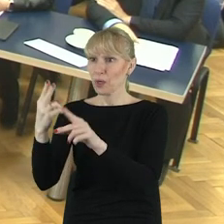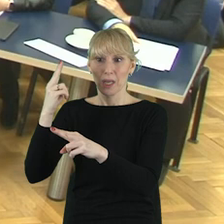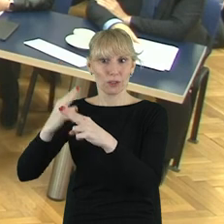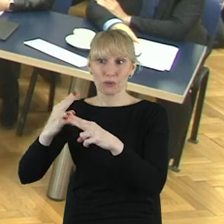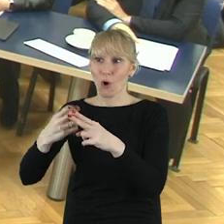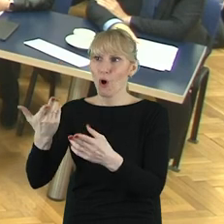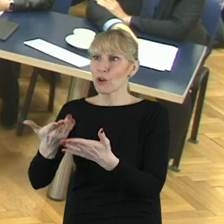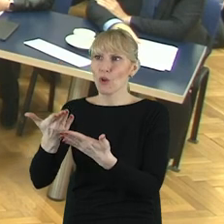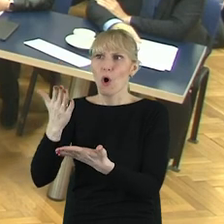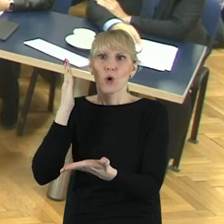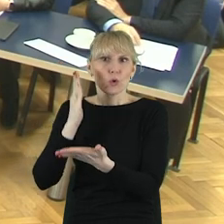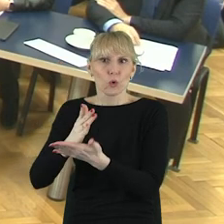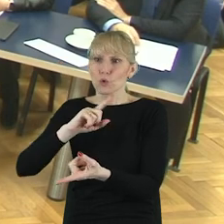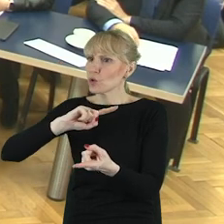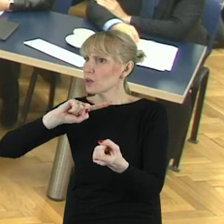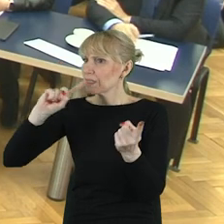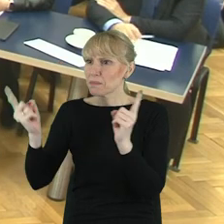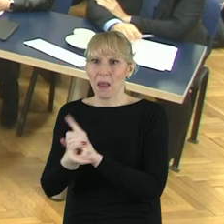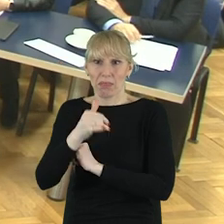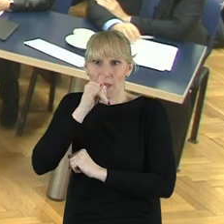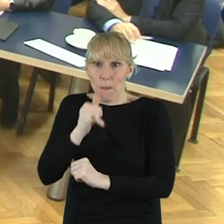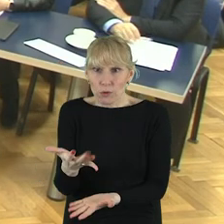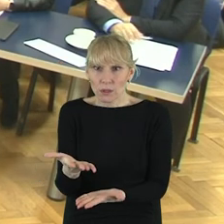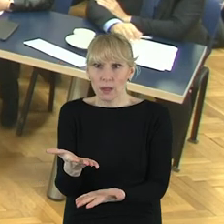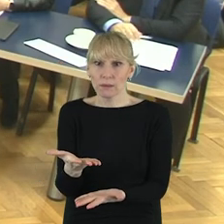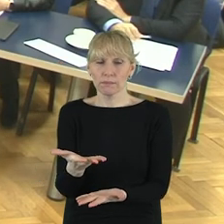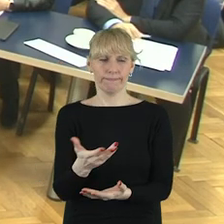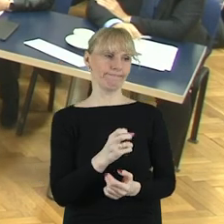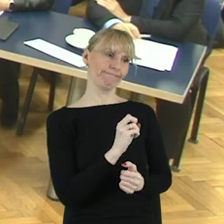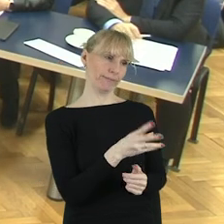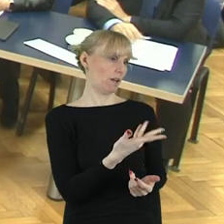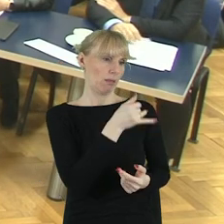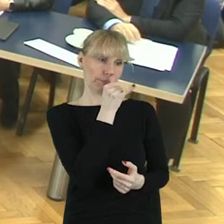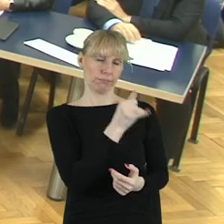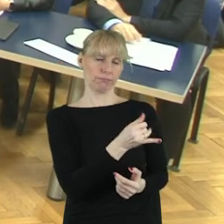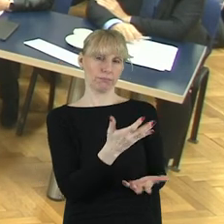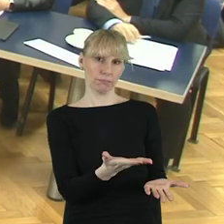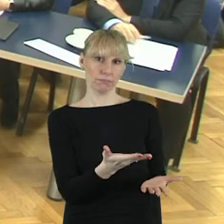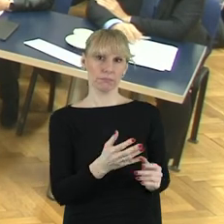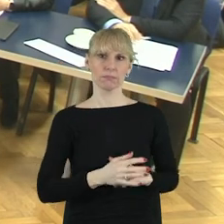nic zmienić? Tak, nie można. Okej. Nie można.